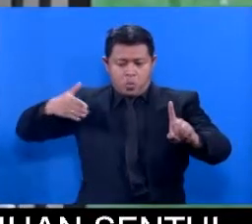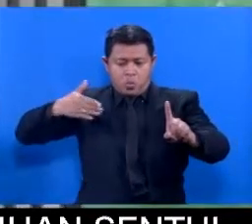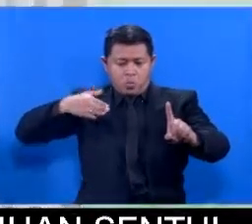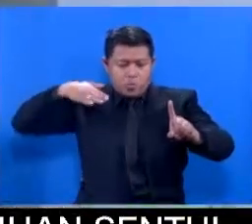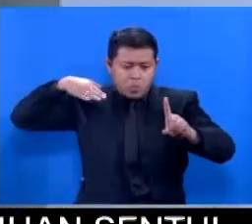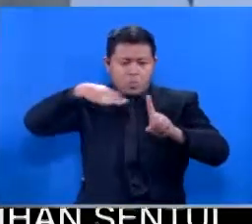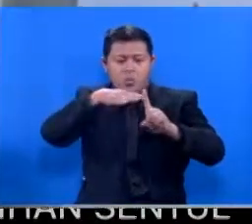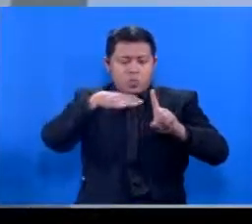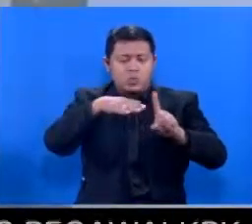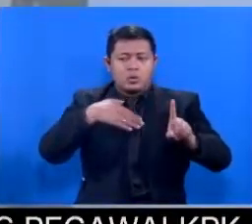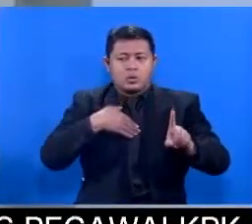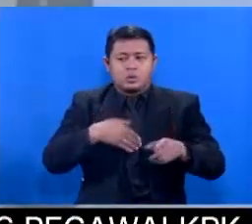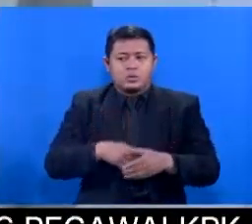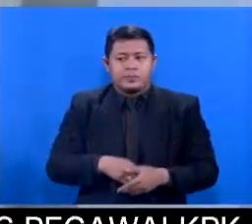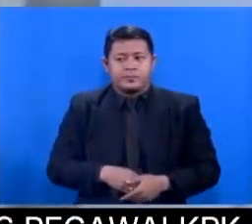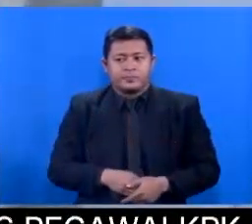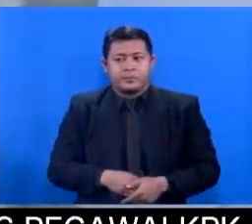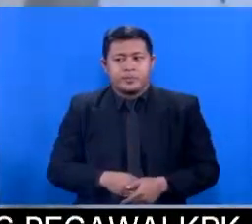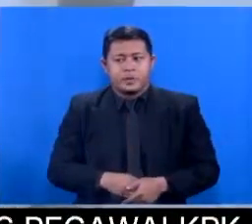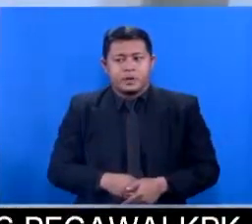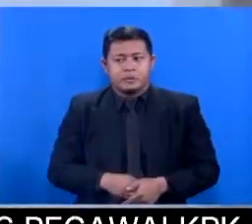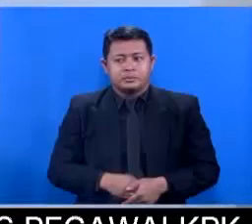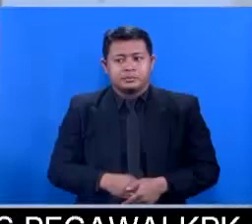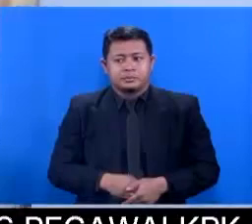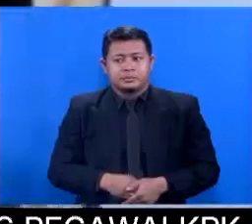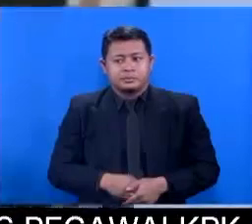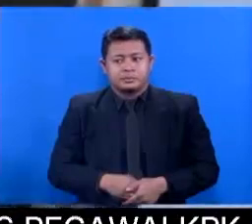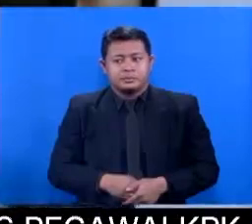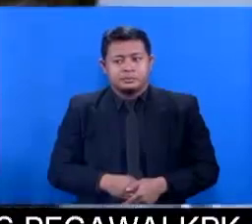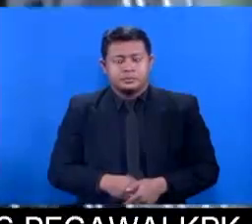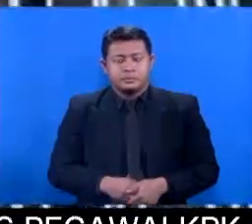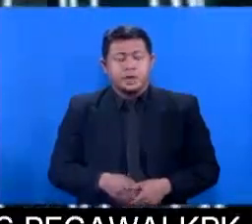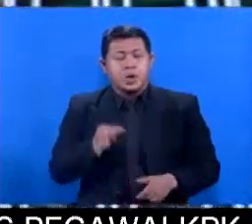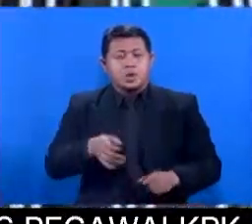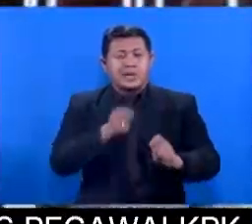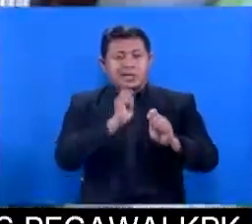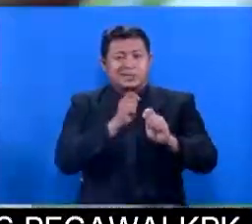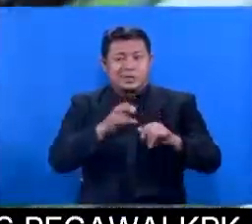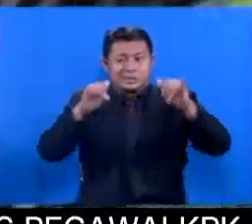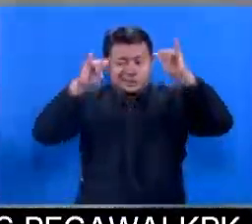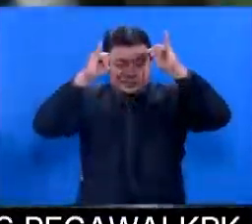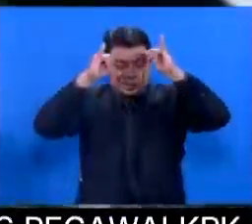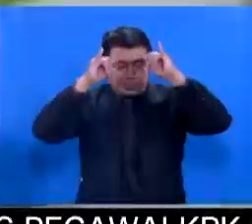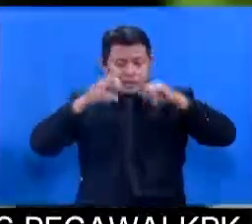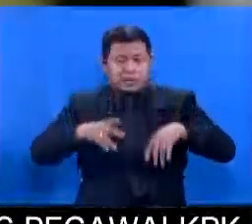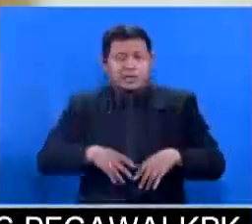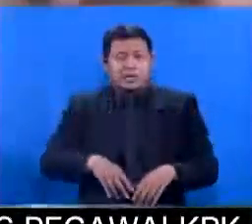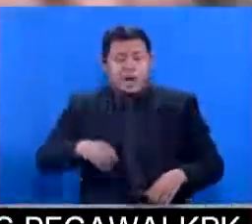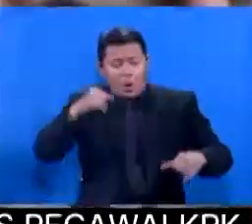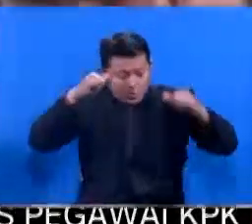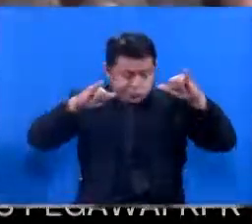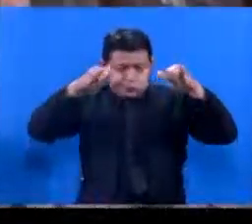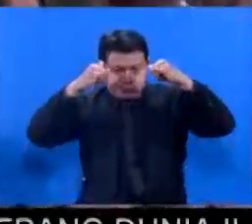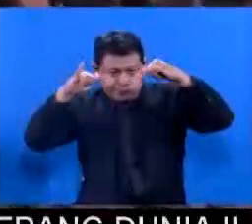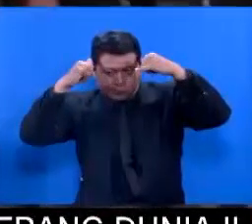sapinya langsung. Anak wong yang jeruk. Di Kelurahan Potroyudan, Jepara, Jawa Tengah, seekor sapi kurban Selasa pagi juga mengamuk saat